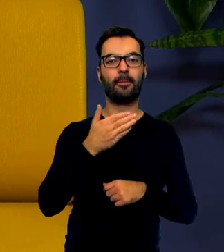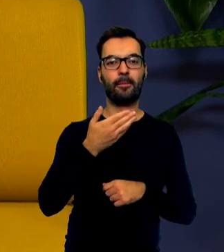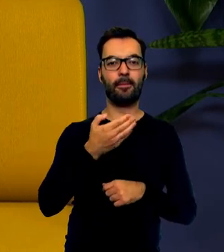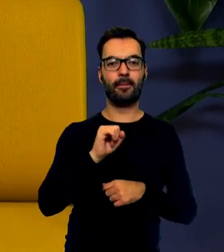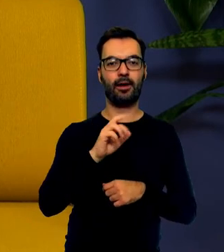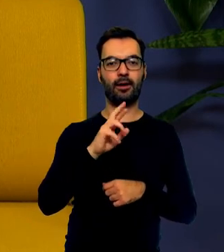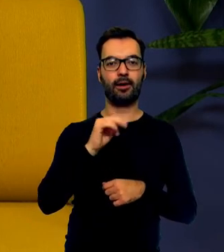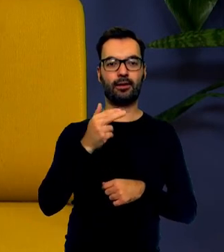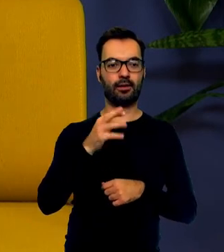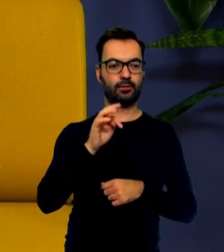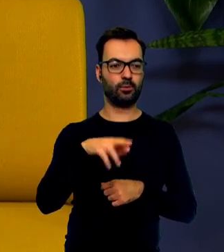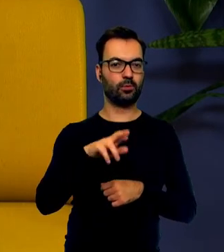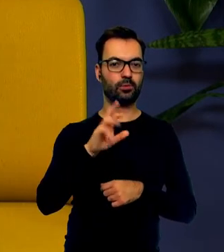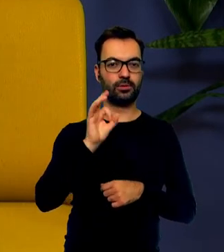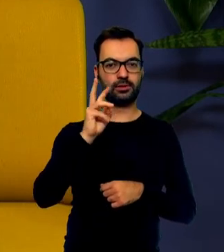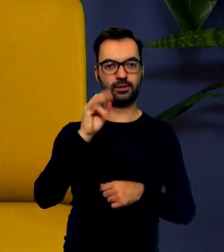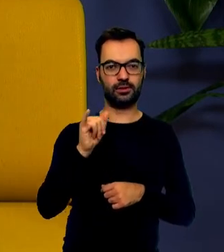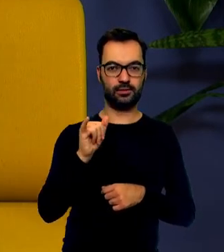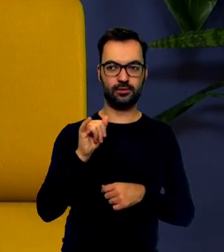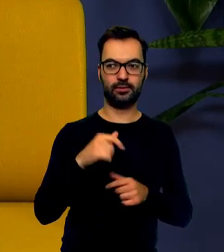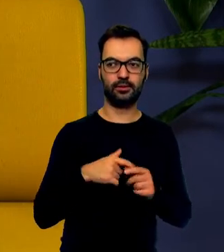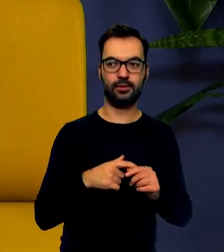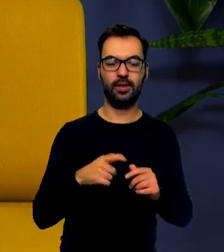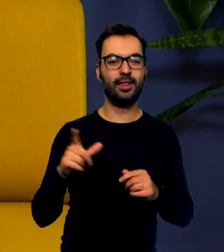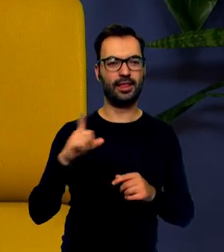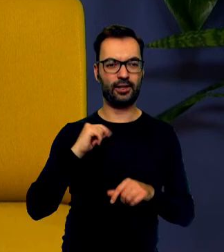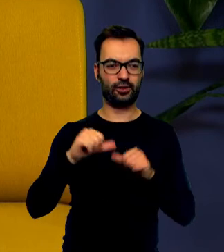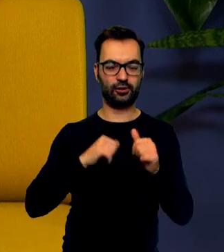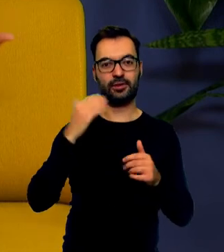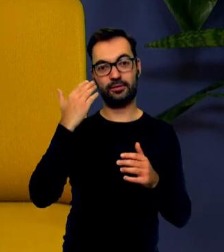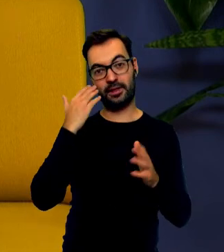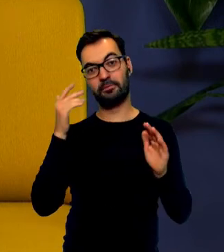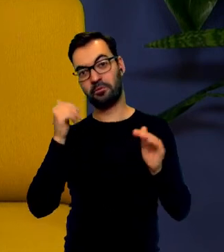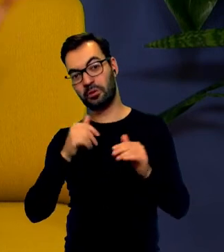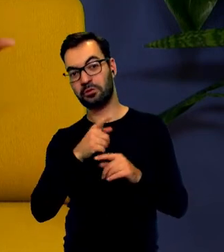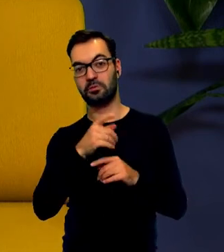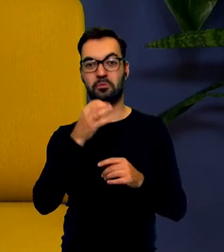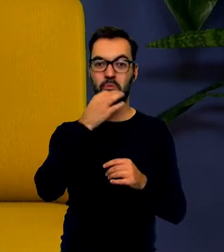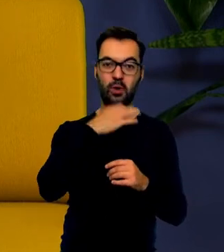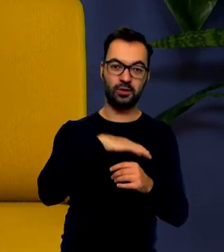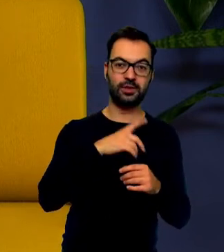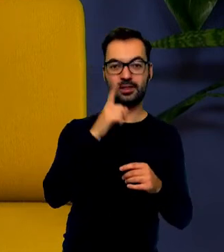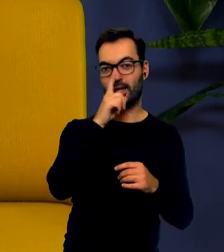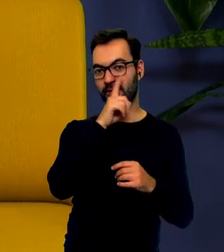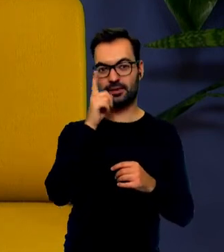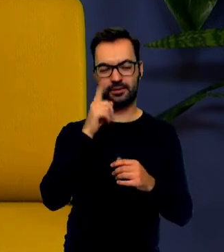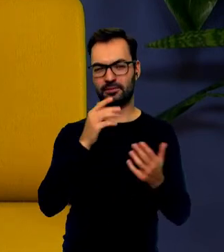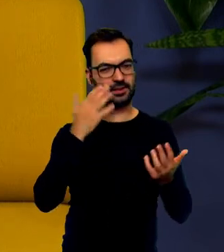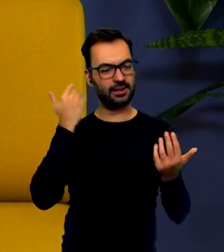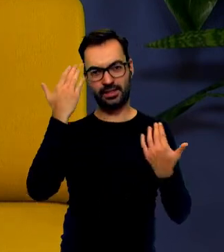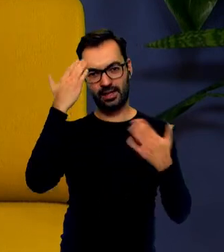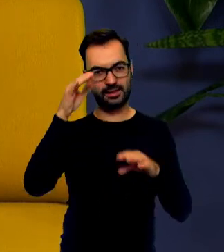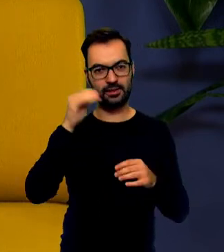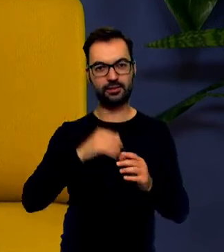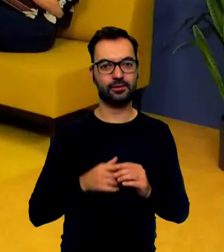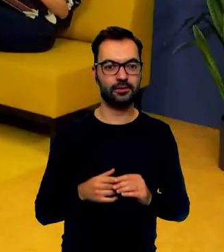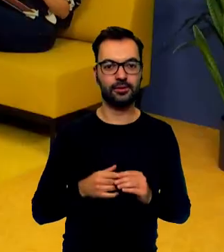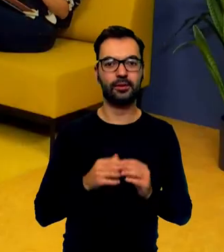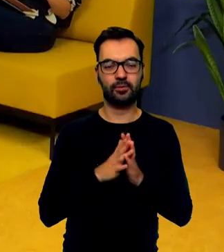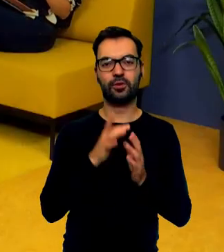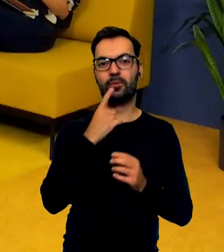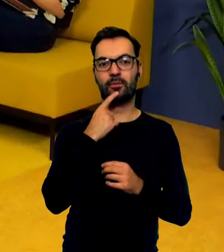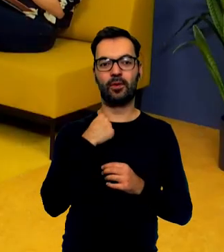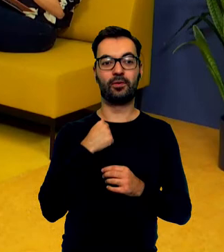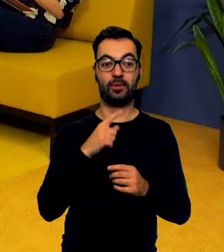Turski, bo myślę, że nasz rocznik doskonale wie, ale być może są tutaj, nie wiem, na przykład nastolatkowie, którzy jeszcze nie znają, to wprowadź,